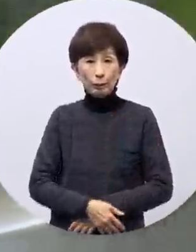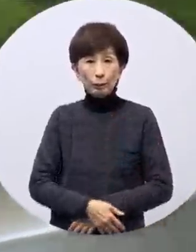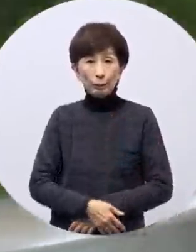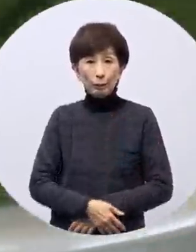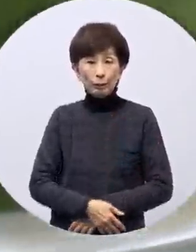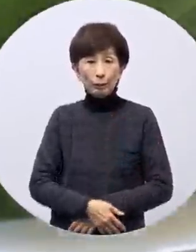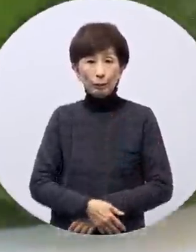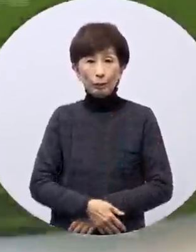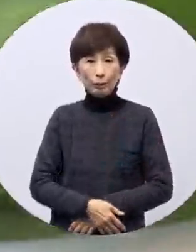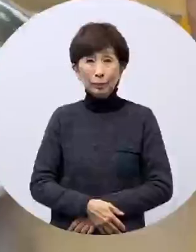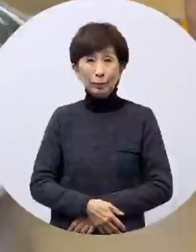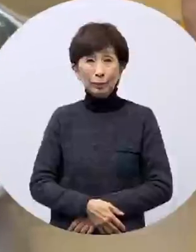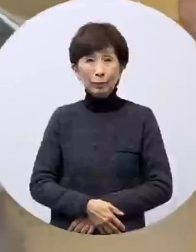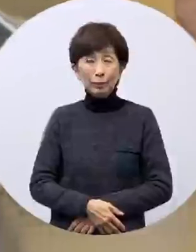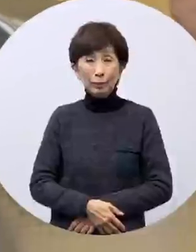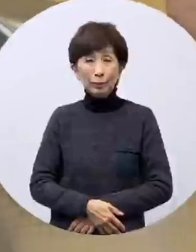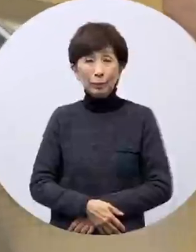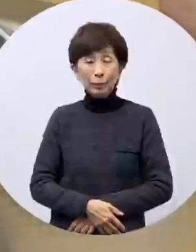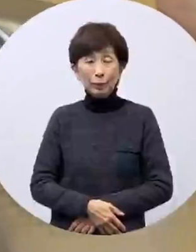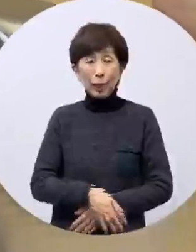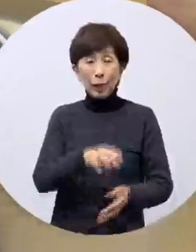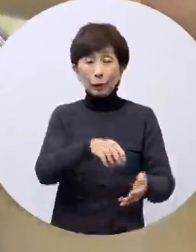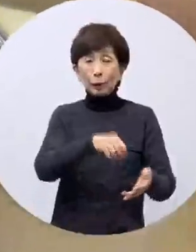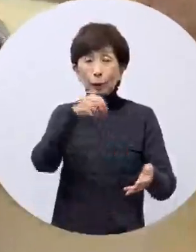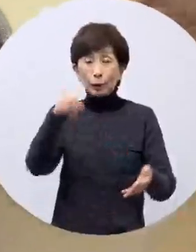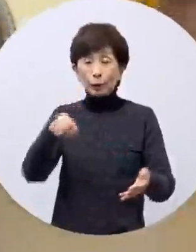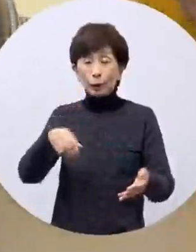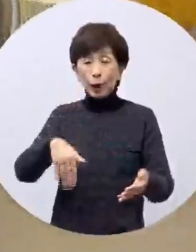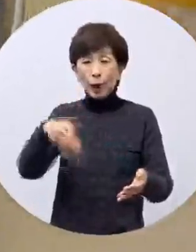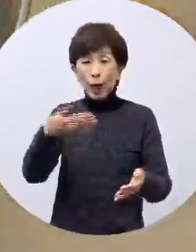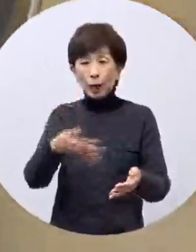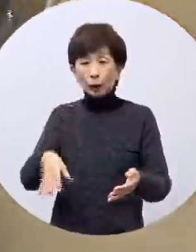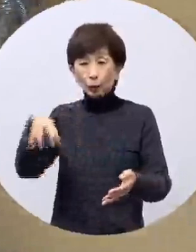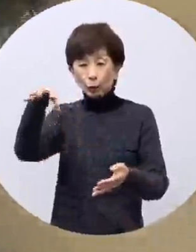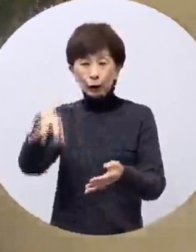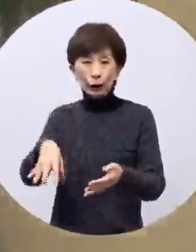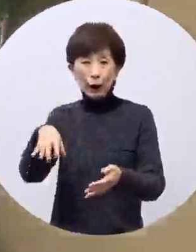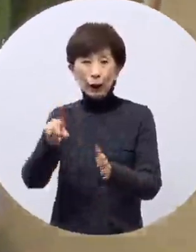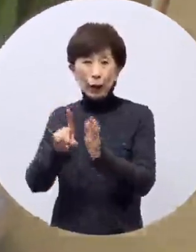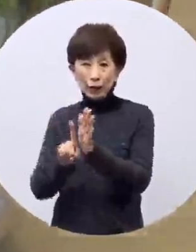元から入れて、 茹で上がったほうれん草を冷水で冷やしていきます。